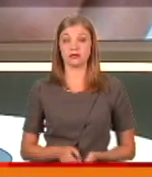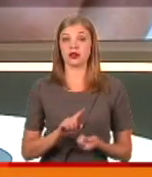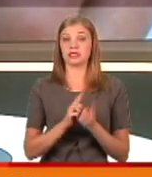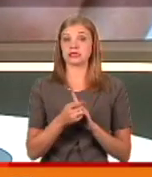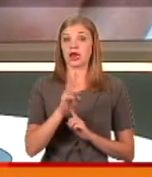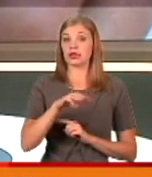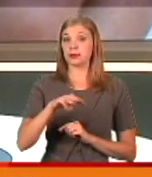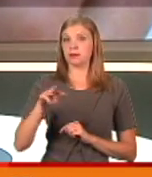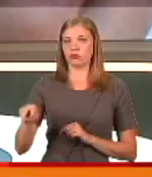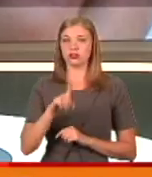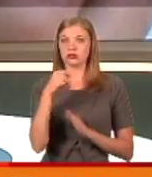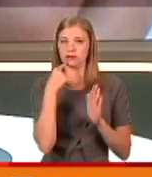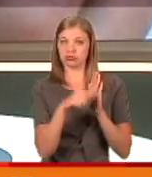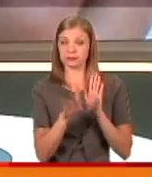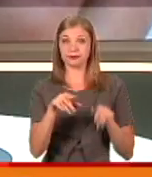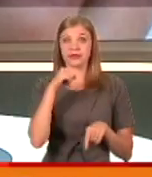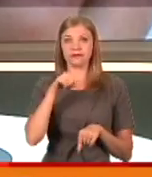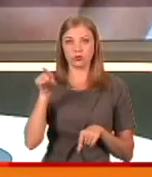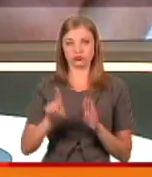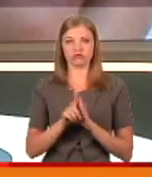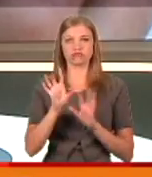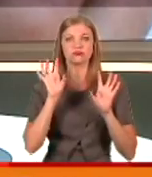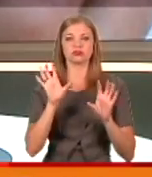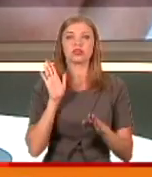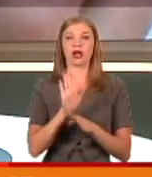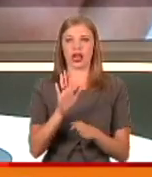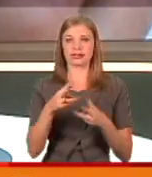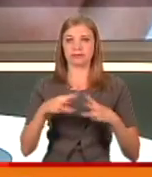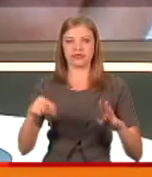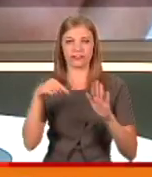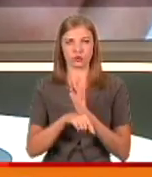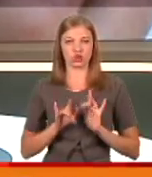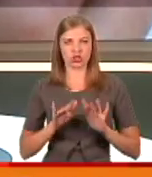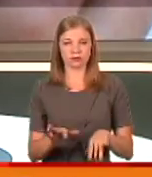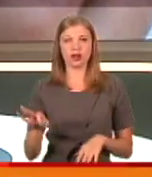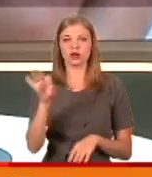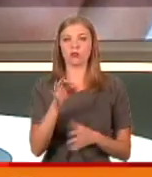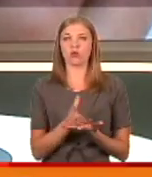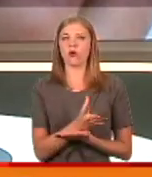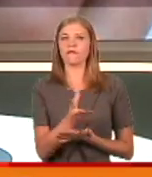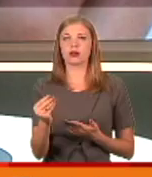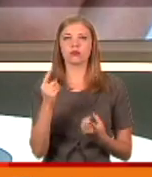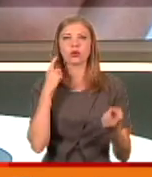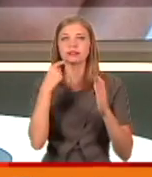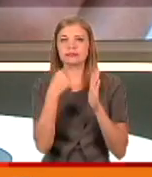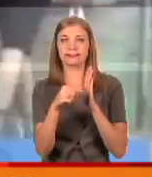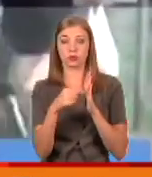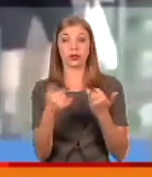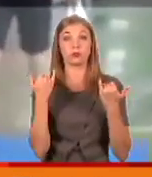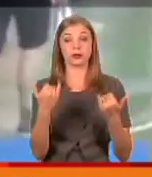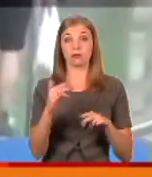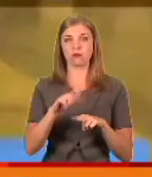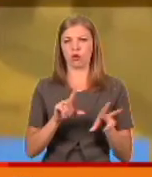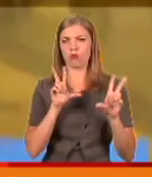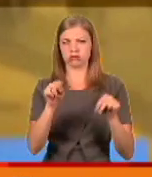Стати мільйонером за донос. У Росії набрав чинності наказ Міністерства внутрішніх справ про виплати інформатора. Тепер